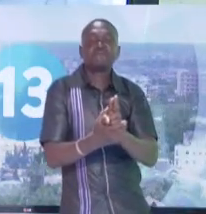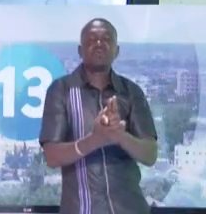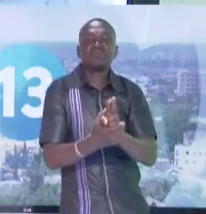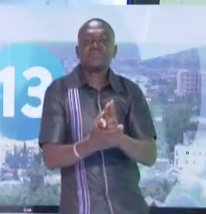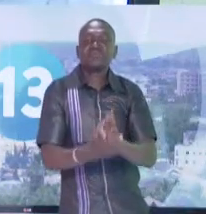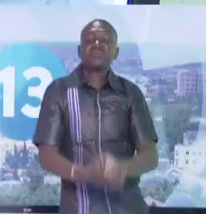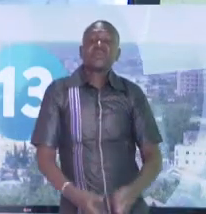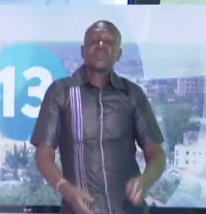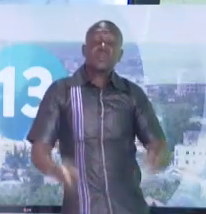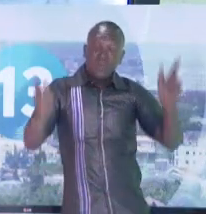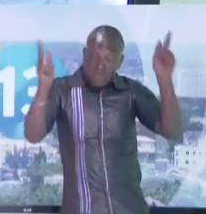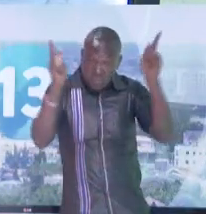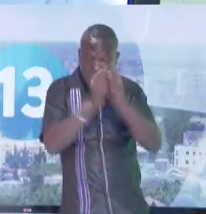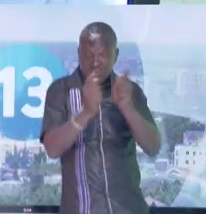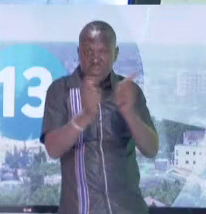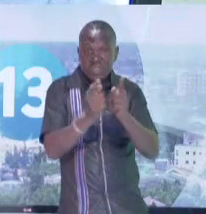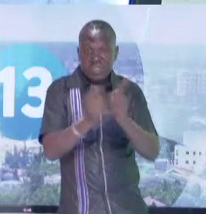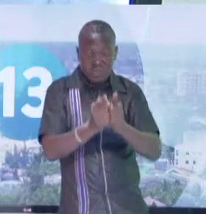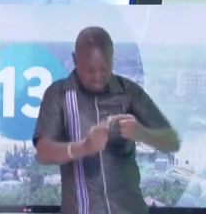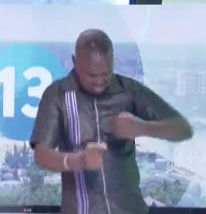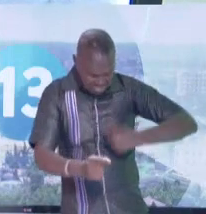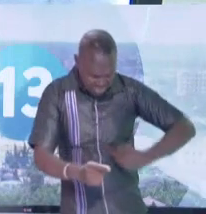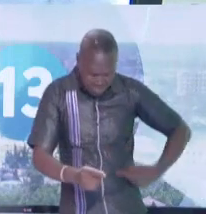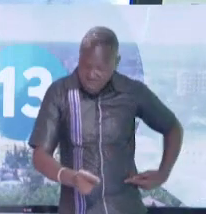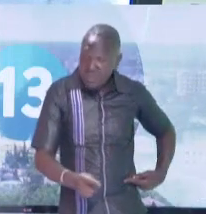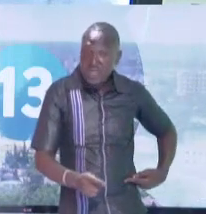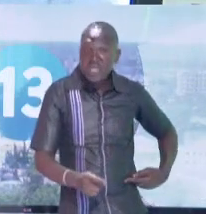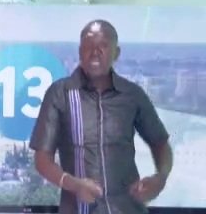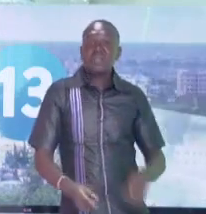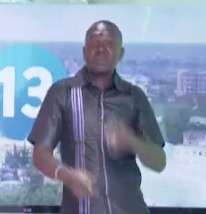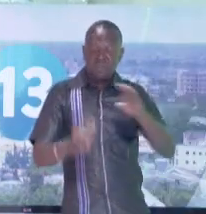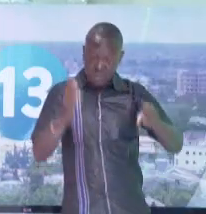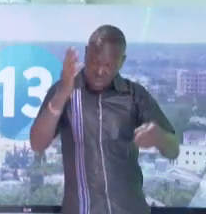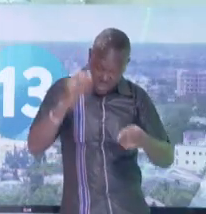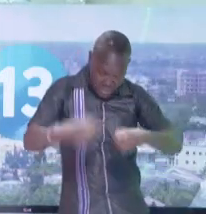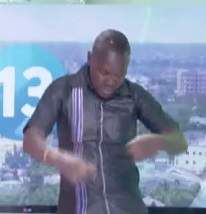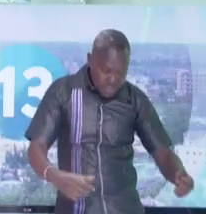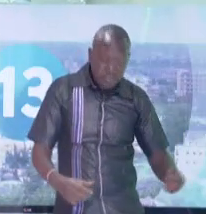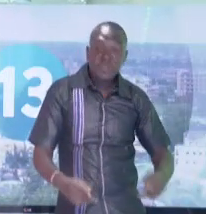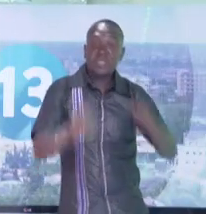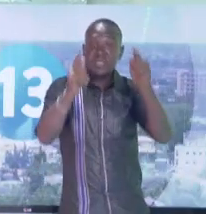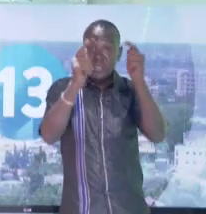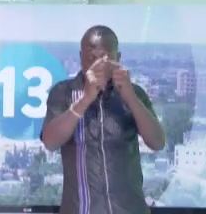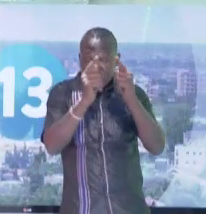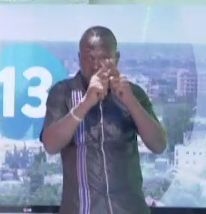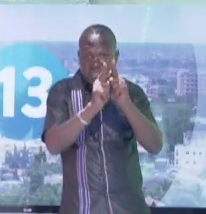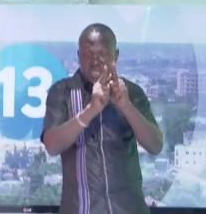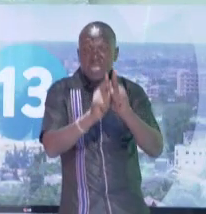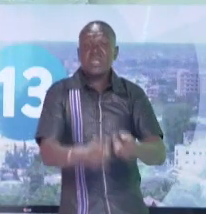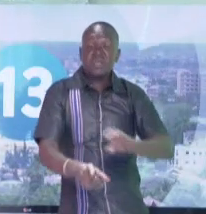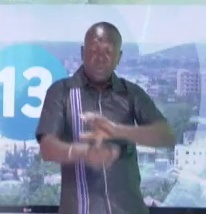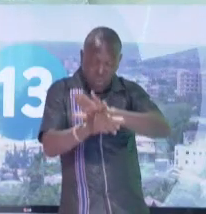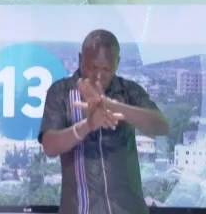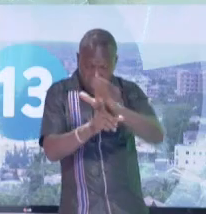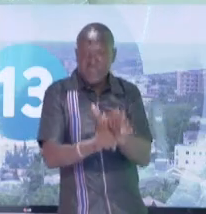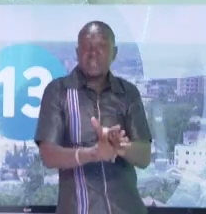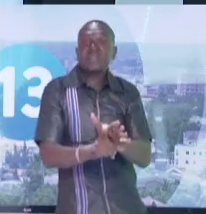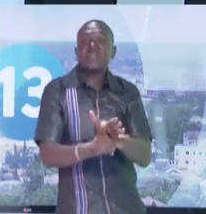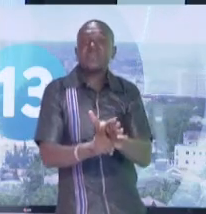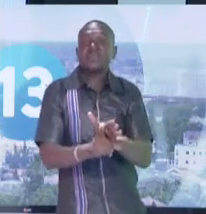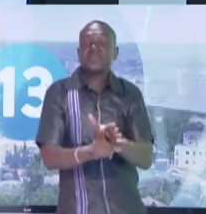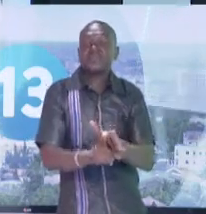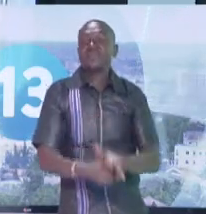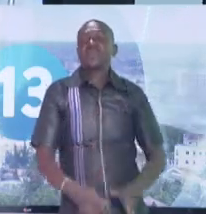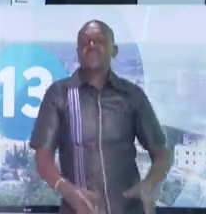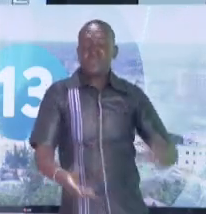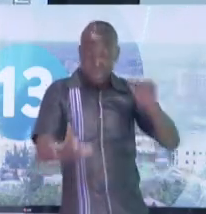Une séance d'intervention chirurgicale avec un équipement technologique de pointe, la coronarographie.